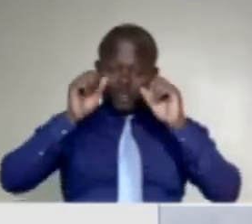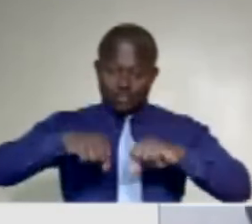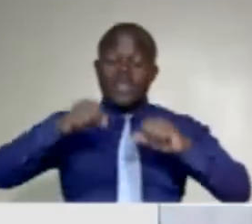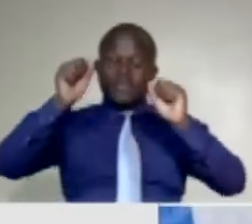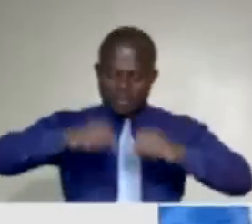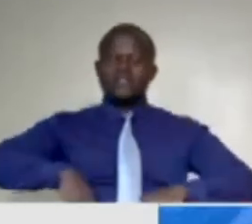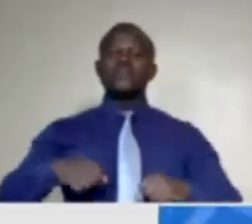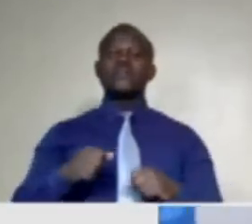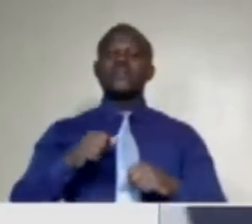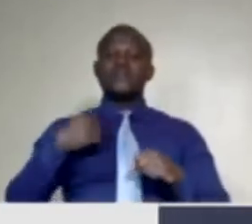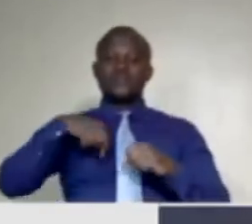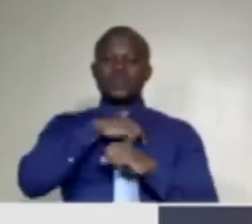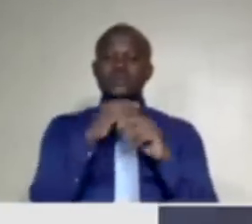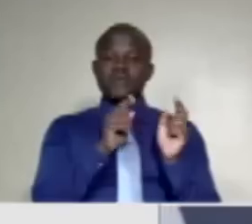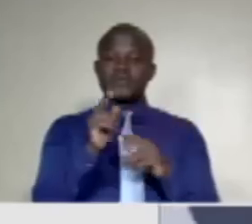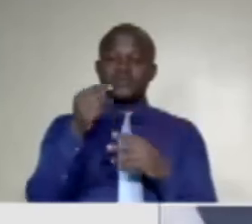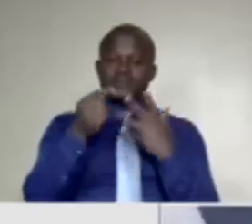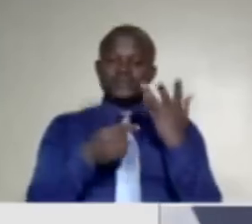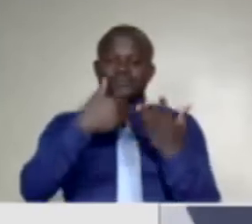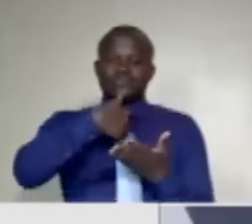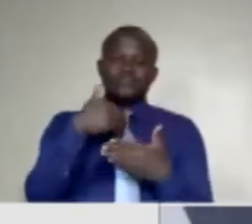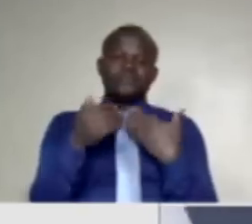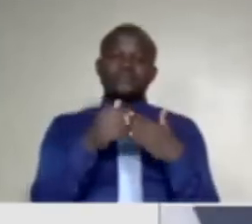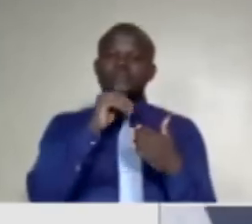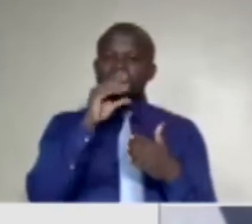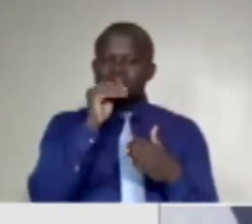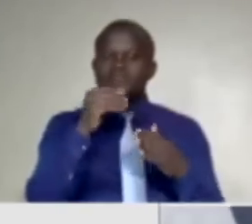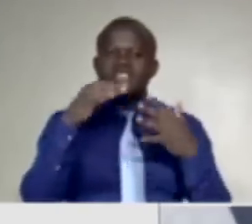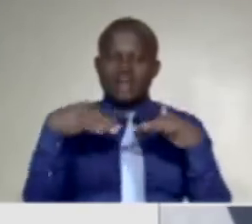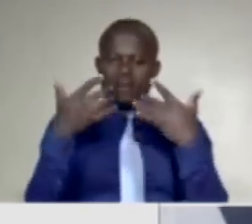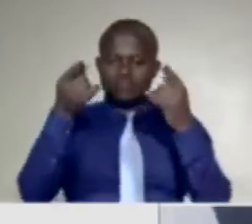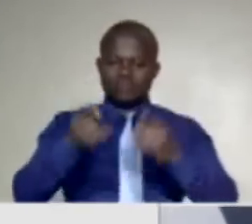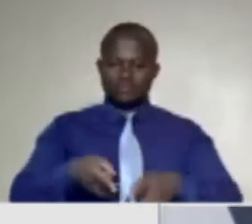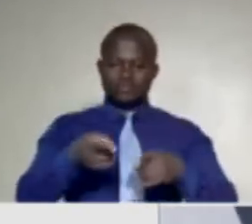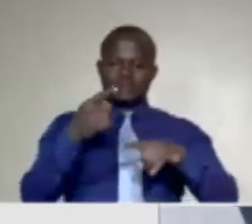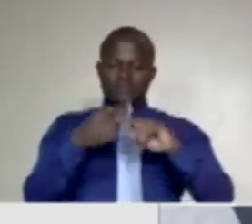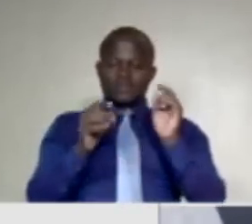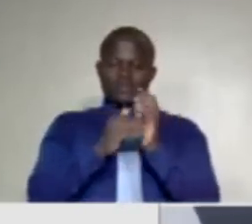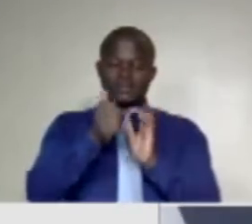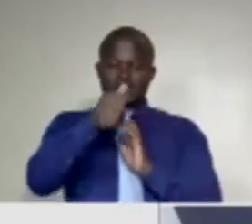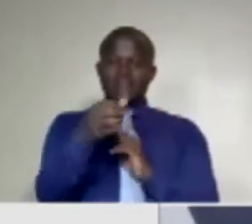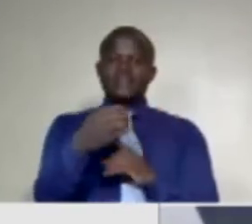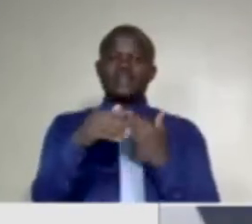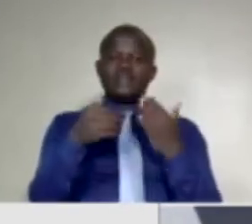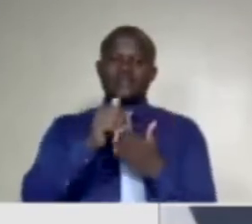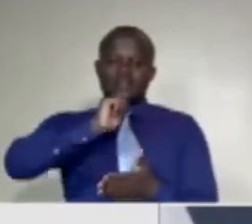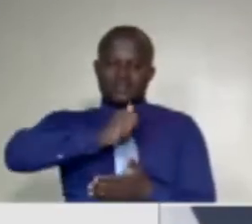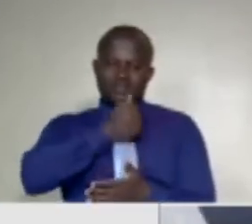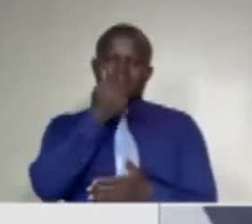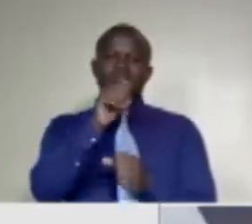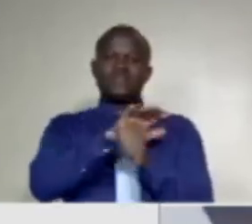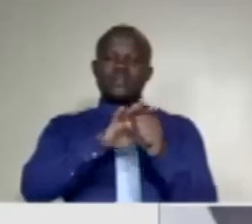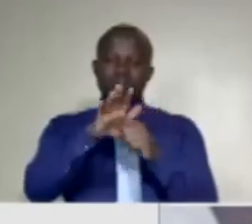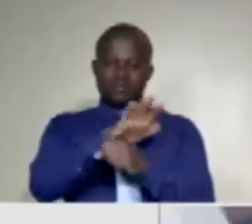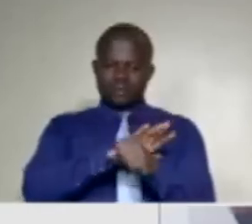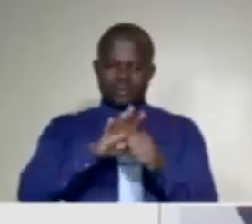birashoboka ubundi bibiri twari tubifite ntabwo tuzi ukuntu byaje ariko iki gikombe cyo ni icyacu